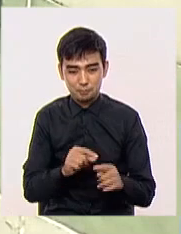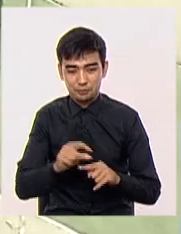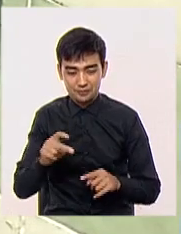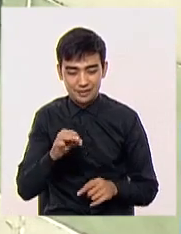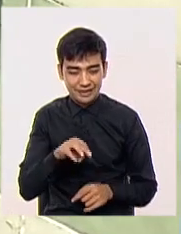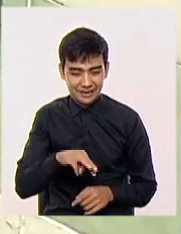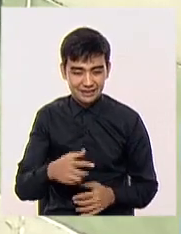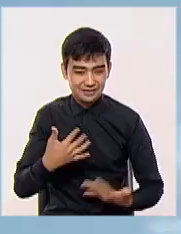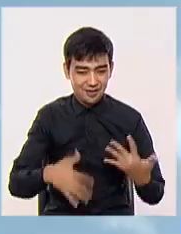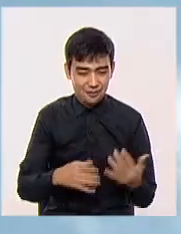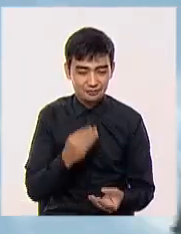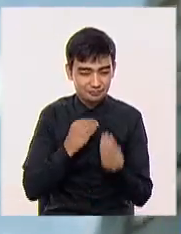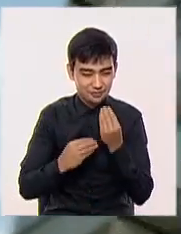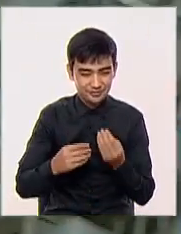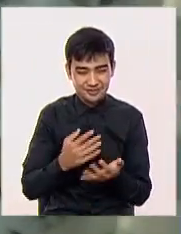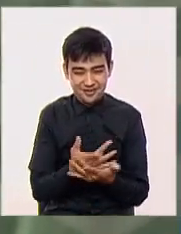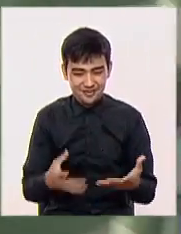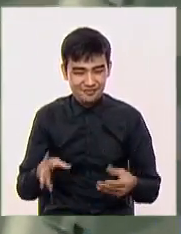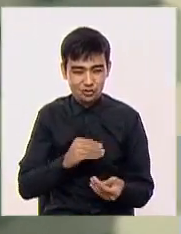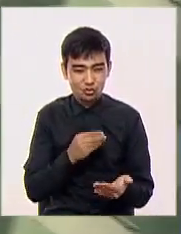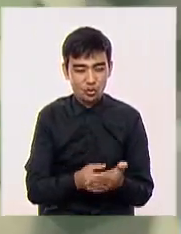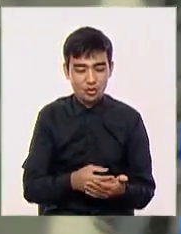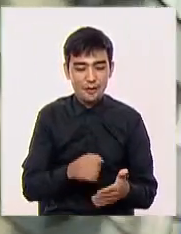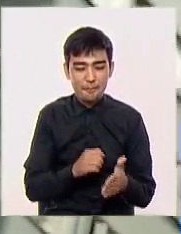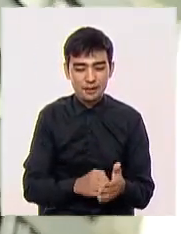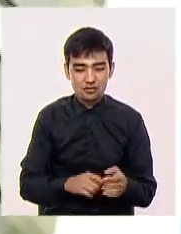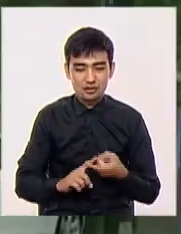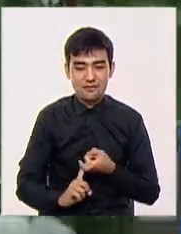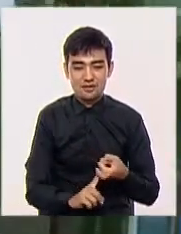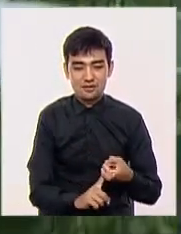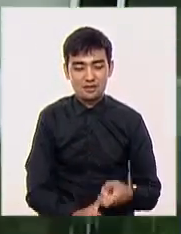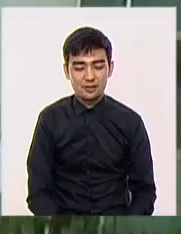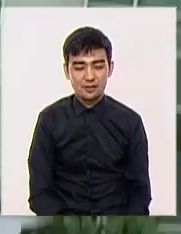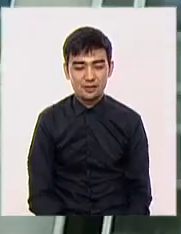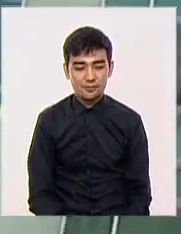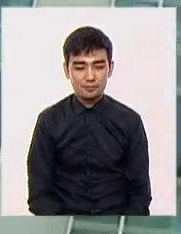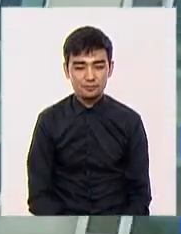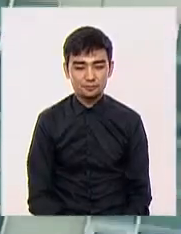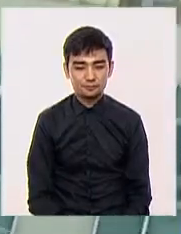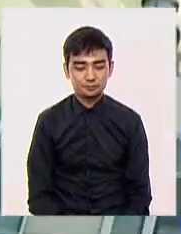құлдырауы азық-түлік пен қызмет көрсету түрлерінің қымбаттауына тікелей байланысты екен.